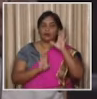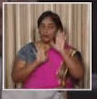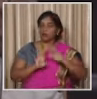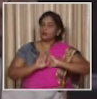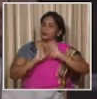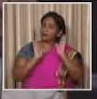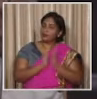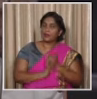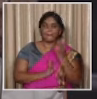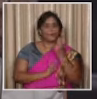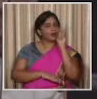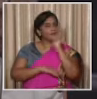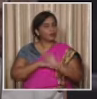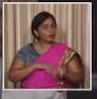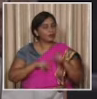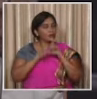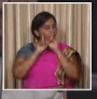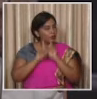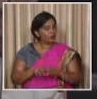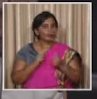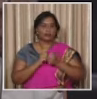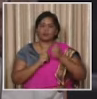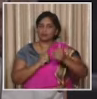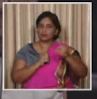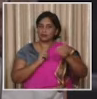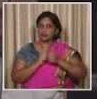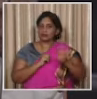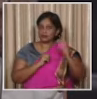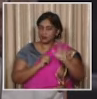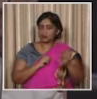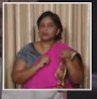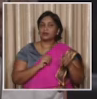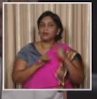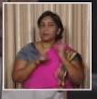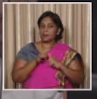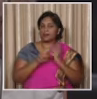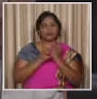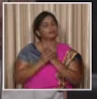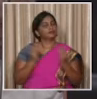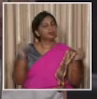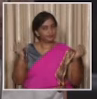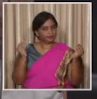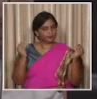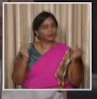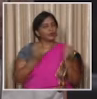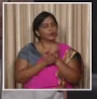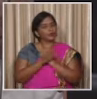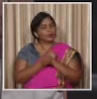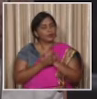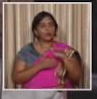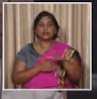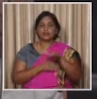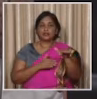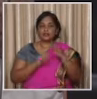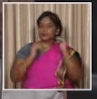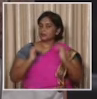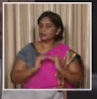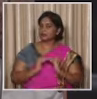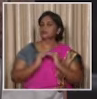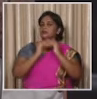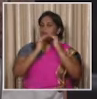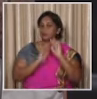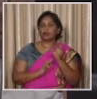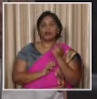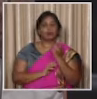සමස්ත ආර්ථික සැලැස්මක් මේ අයුරෙම ඉදිරියට ක්‍රියාත්මක කර ප්‍රශ්න විසඳා ගනිමු. මුළු මහත් සමාජයේම ඉහළට ඔසවා